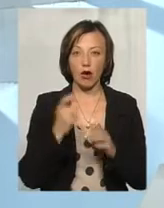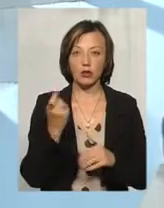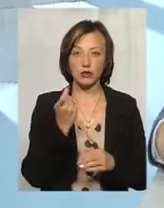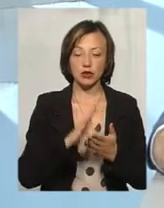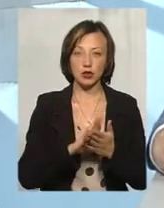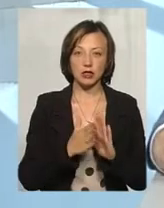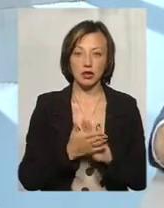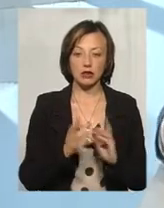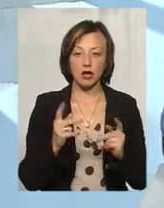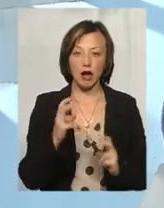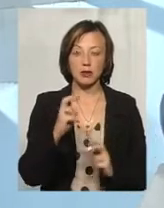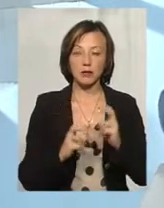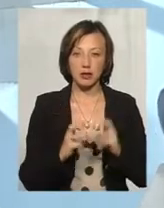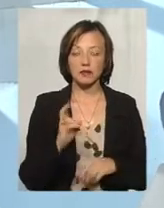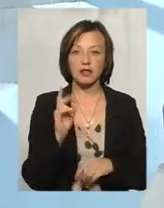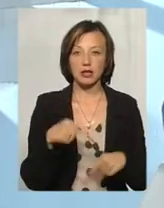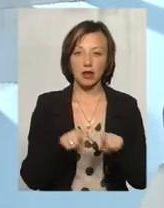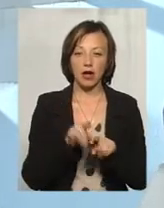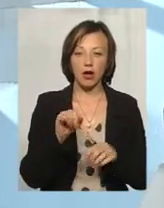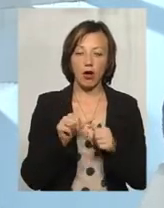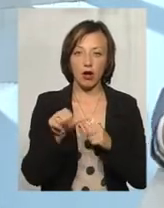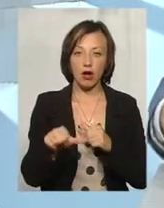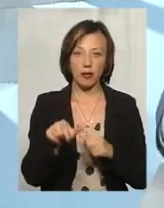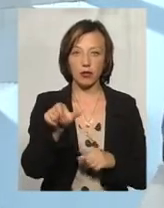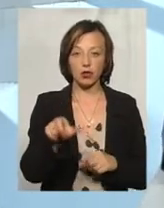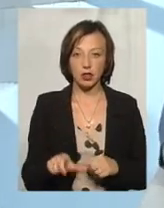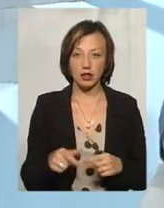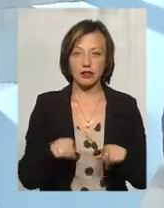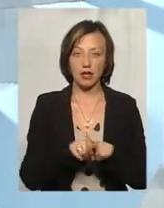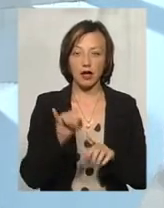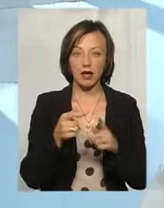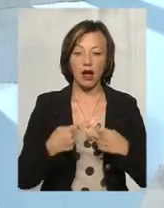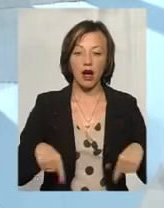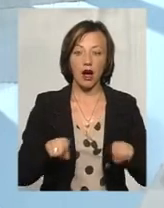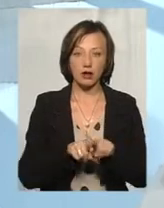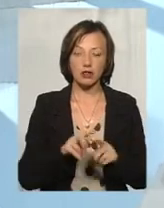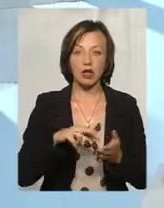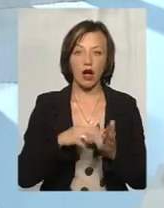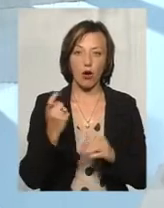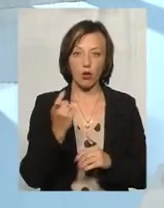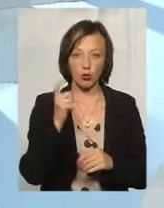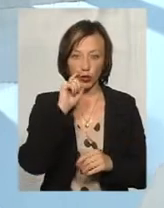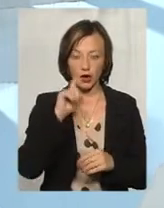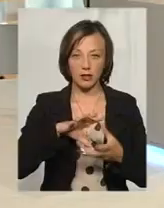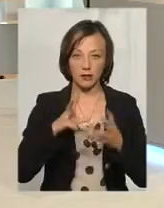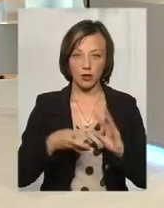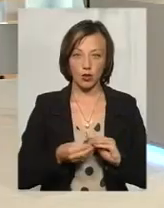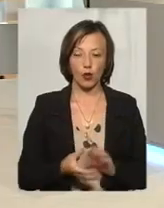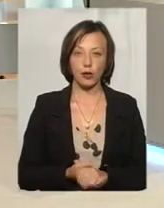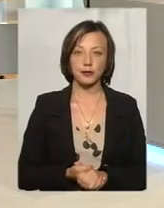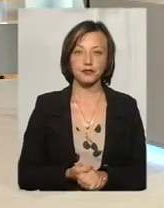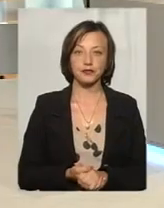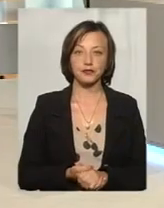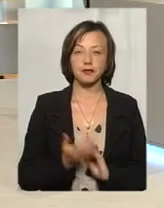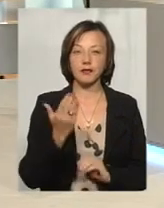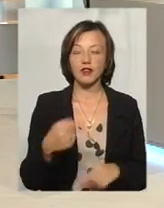стану як підприємства, так і окремо взятої людини, так і галузі, і економіки України в цілому. Ви так